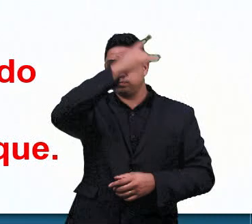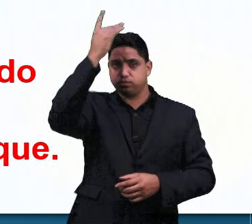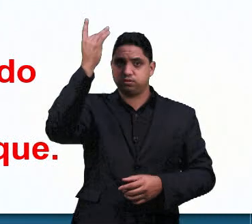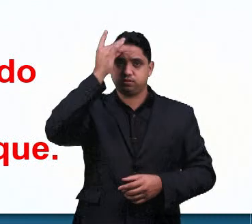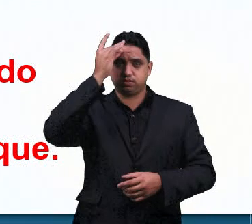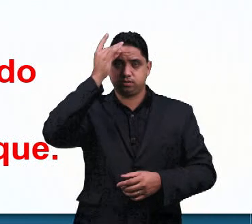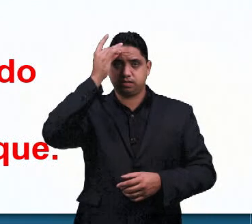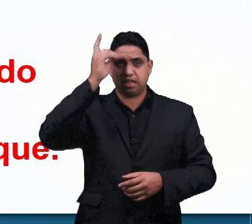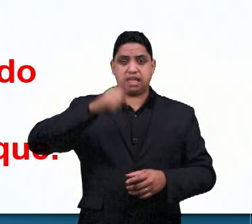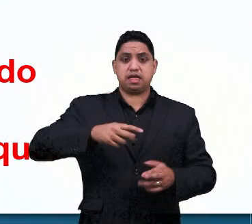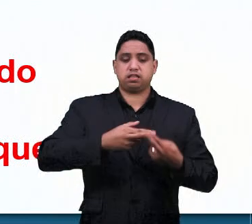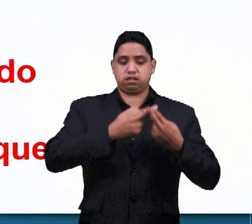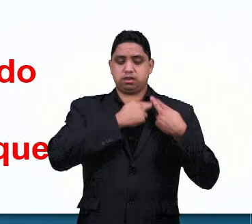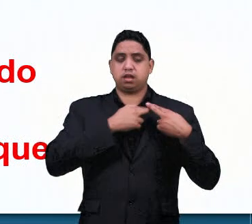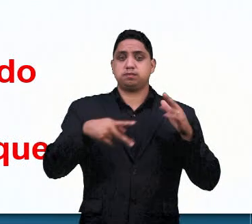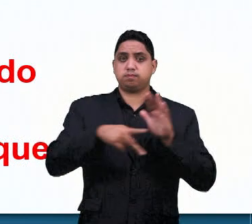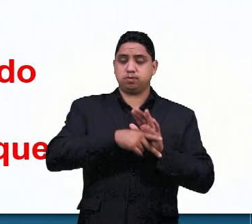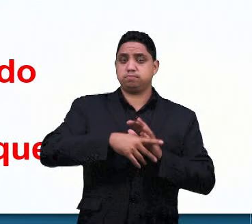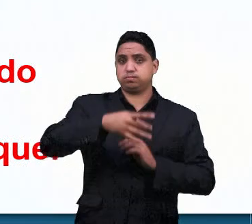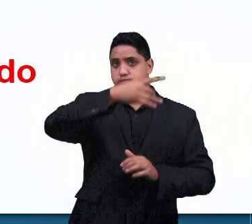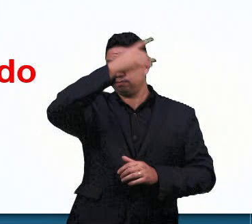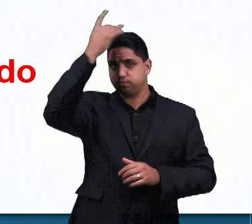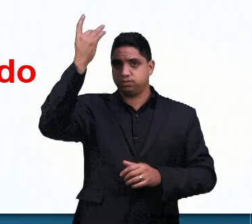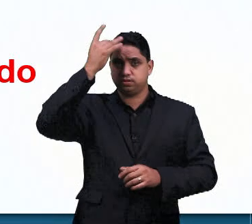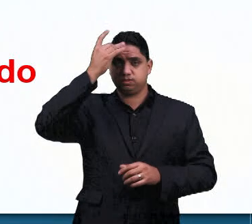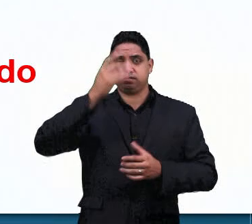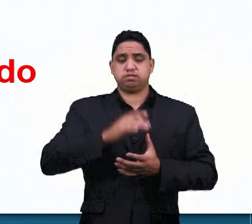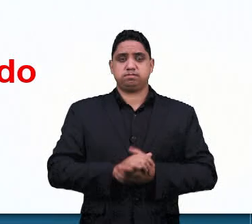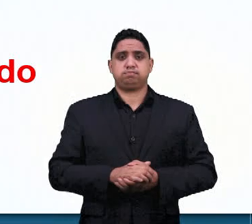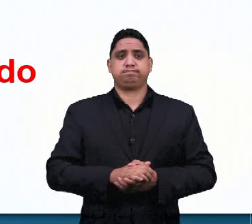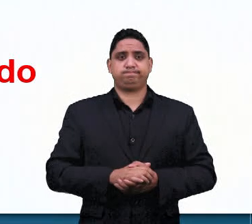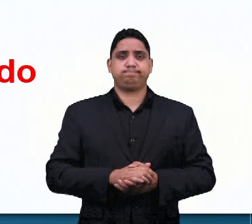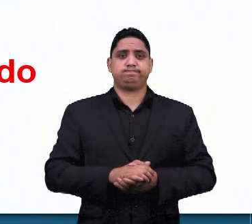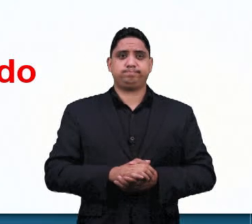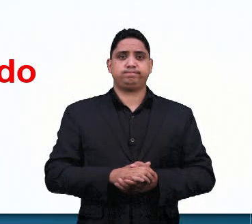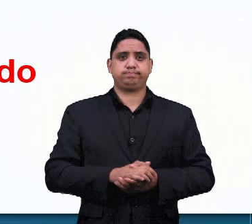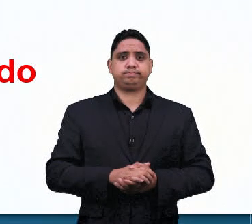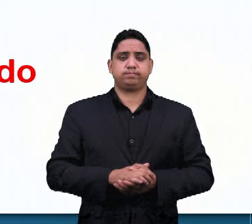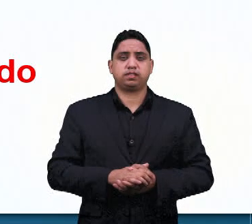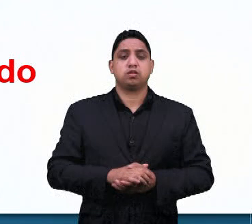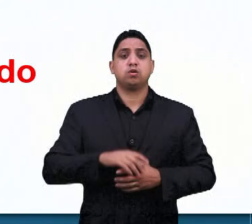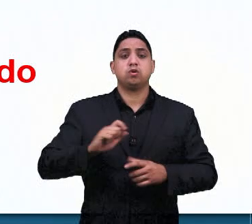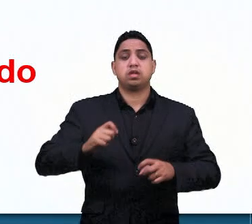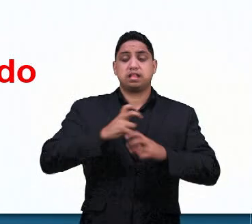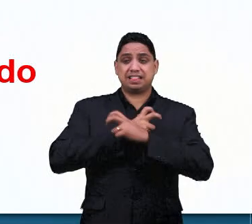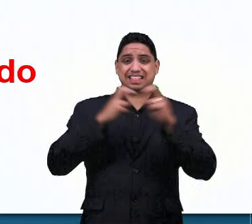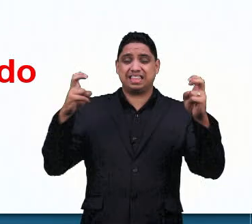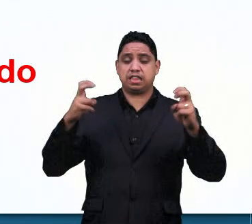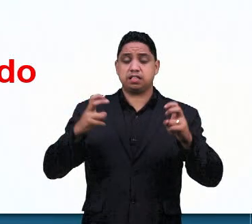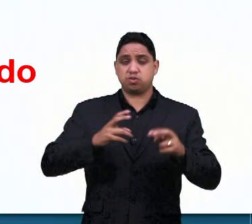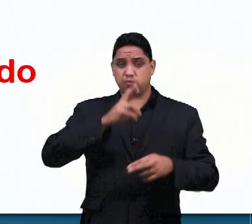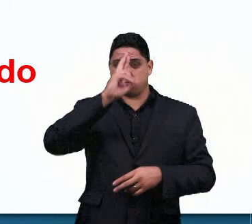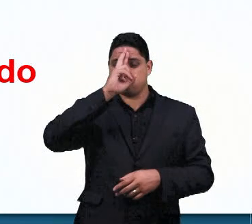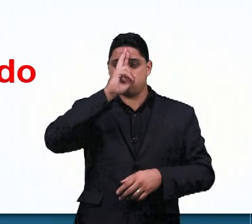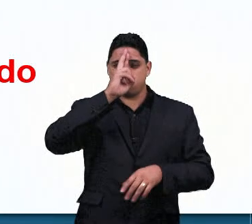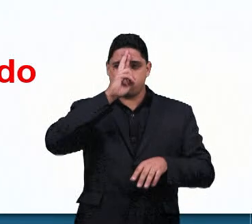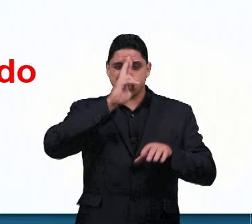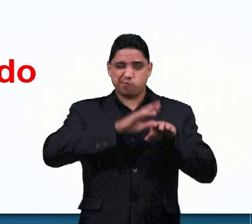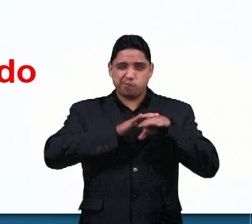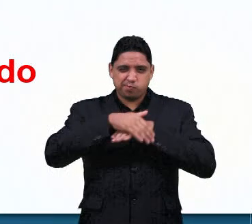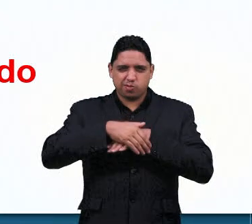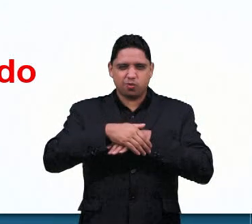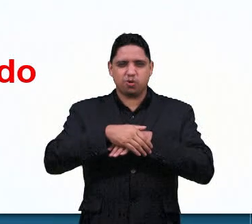Prophétiquement, la personne de la Trinité, c'est celle du Saint-Esprit. Car la fonction du Saint-Esprit,